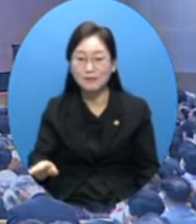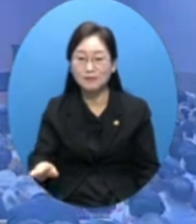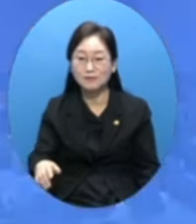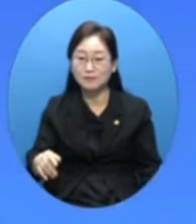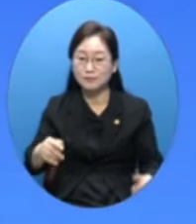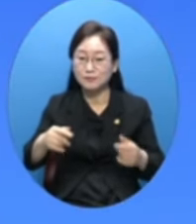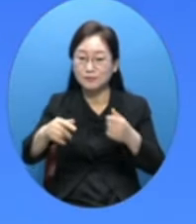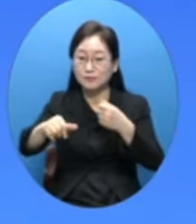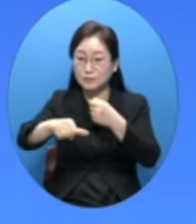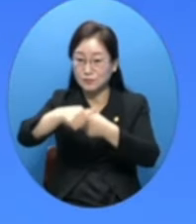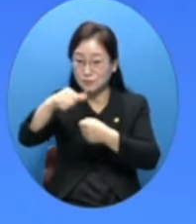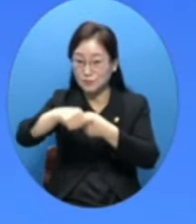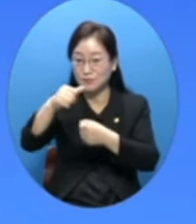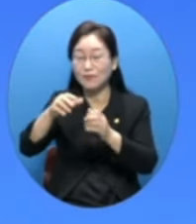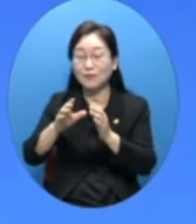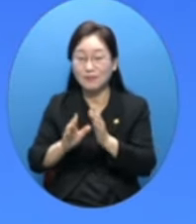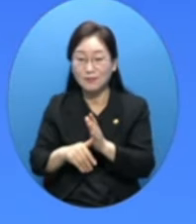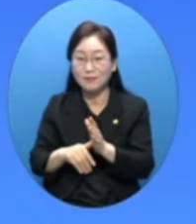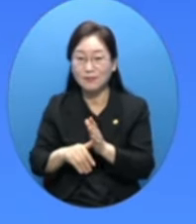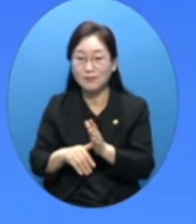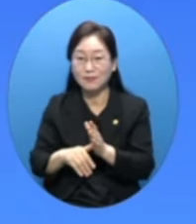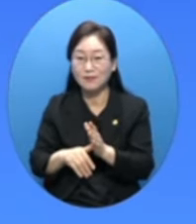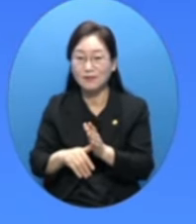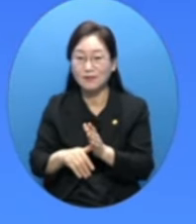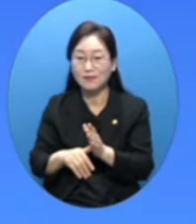초등학교 5학년 때 그